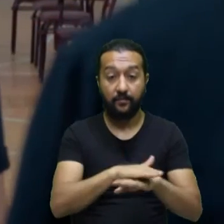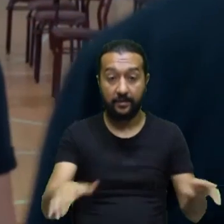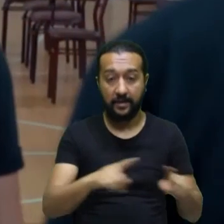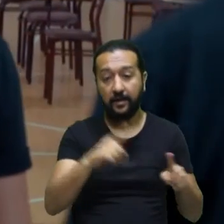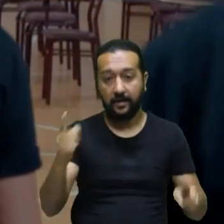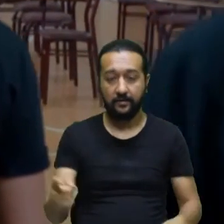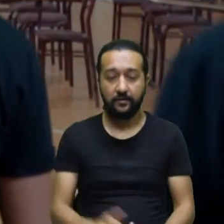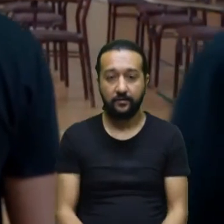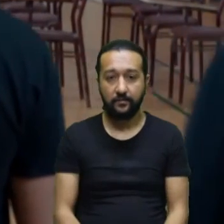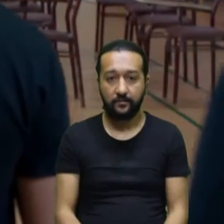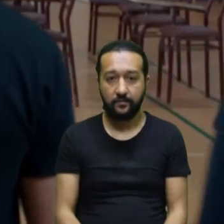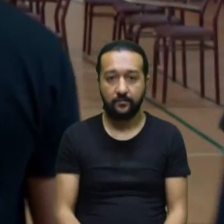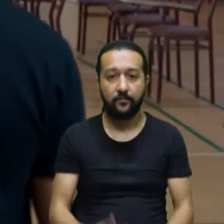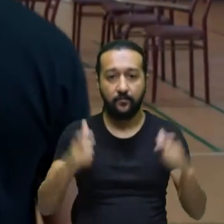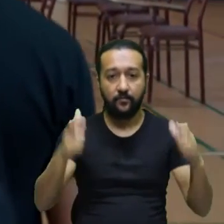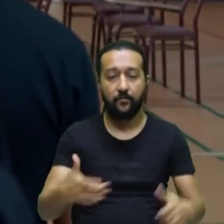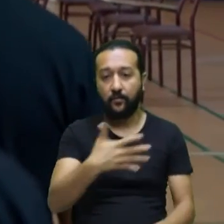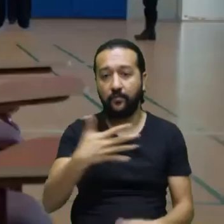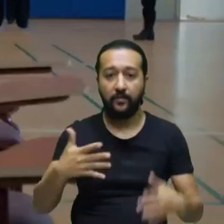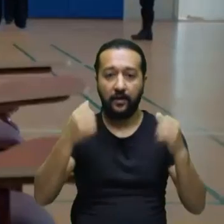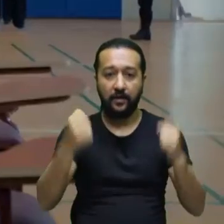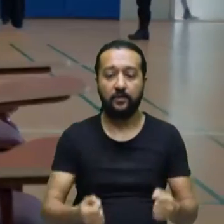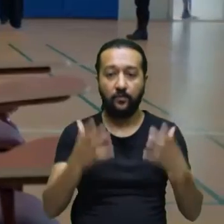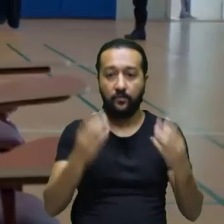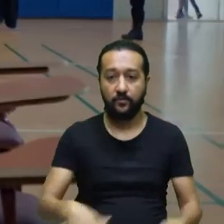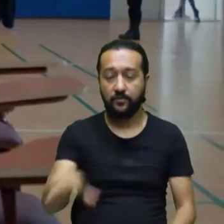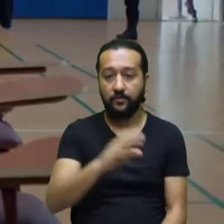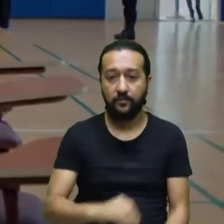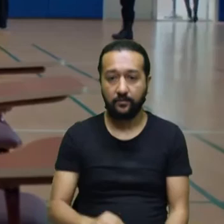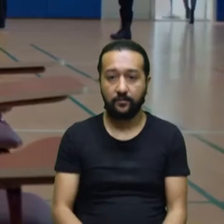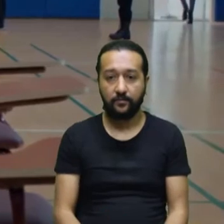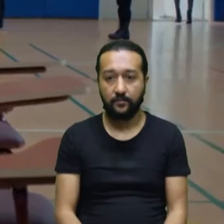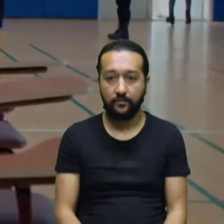Eğitiminiz bitene kadar bu binayı terk etmeyeceksiniz.